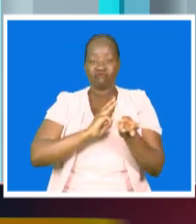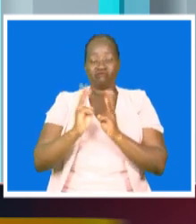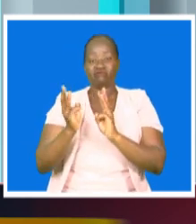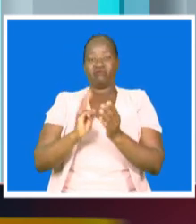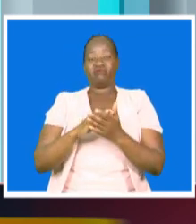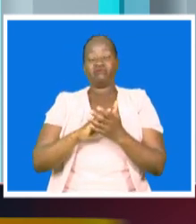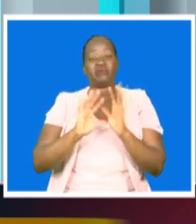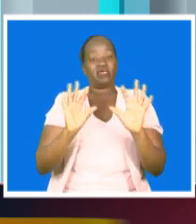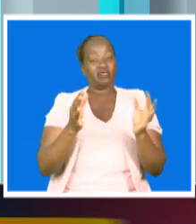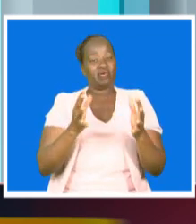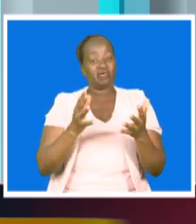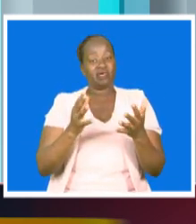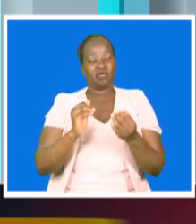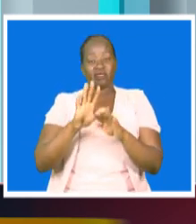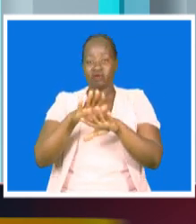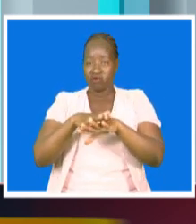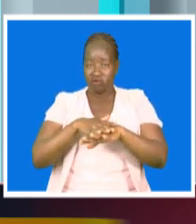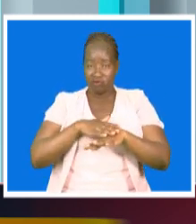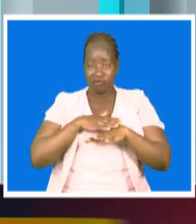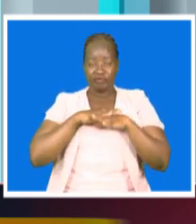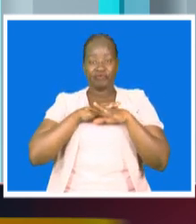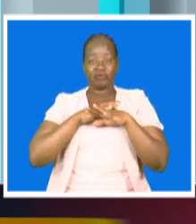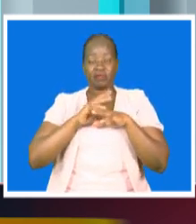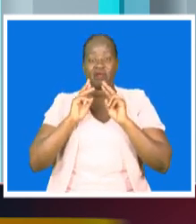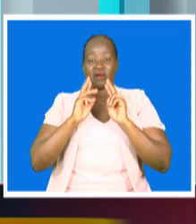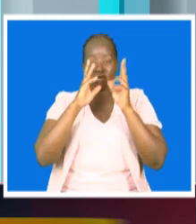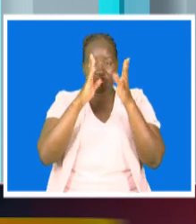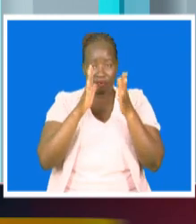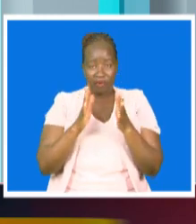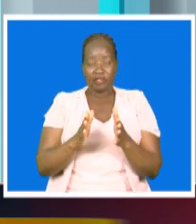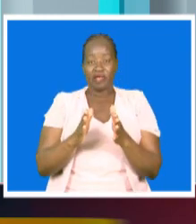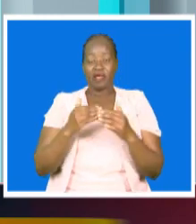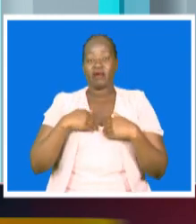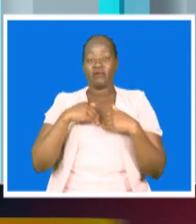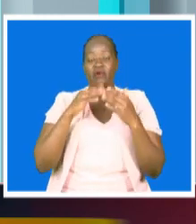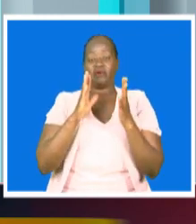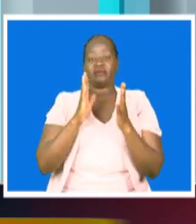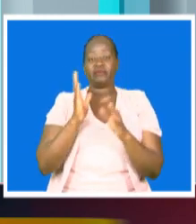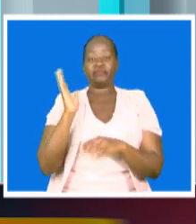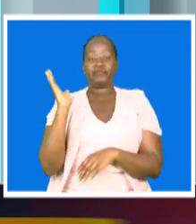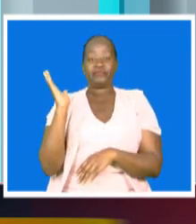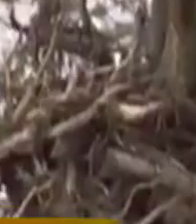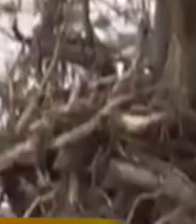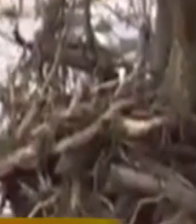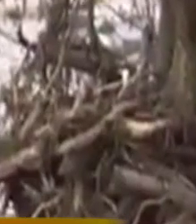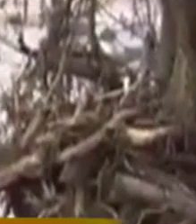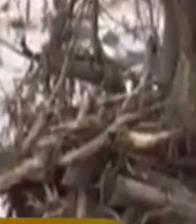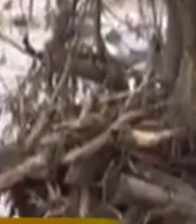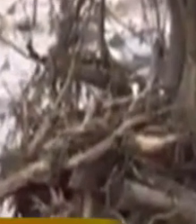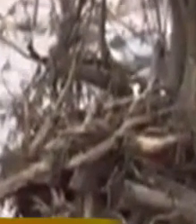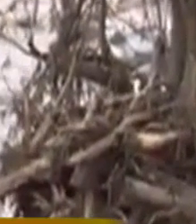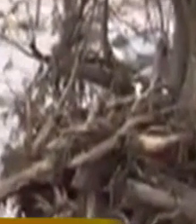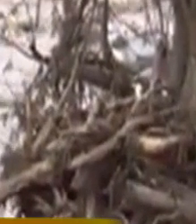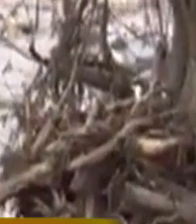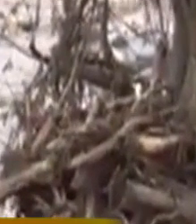ya mihango Eo kukoro ege kururia Dole mwade kibito wa mohono we wabui wa mwagi ala tumenjithia Goko